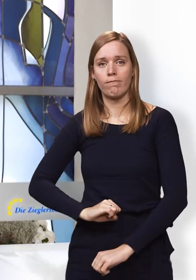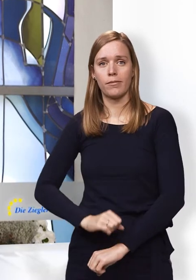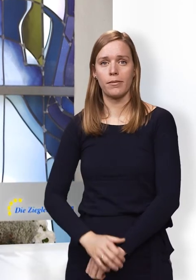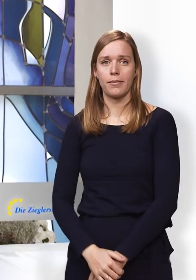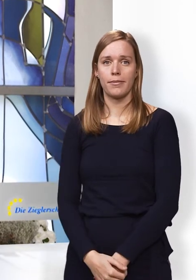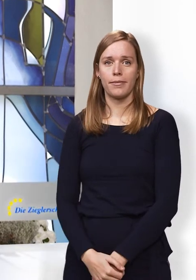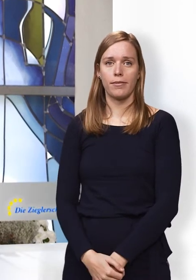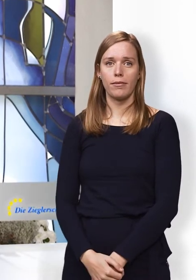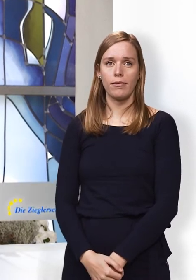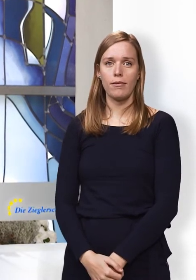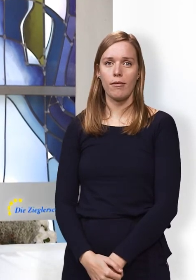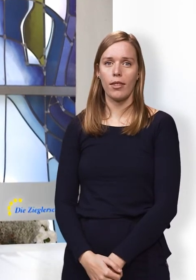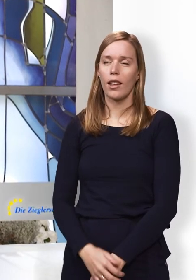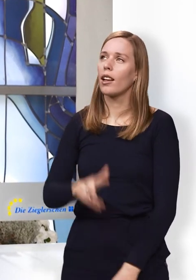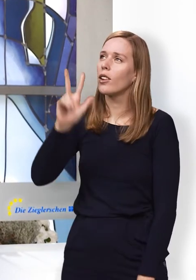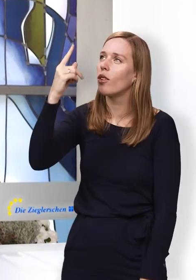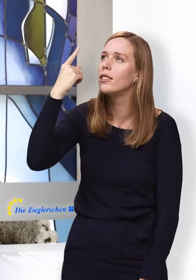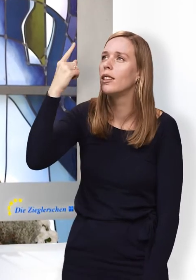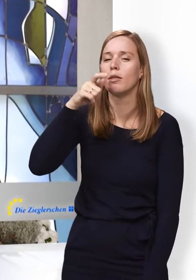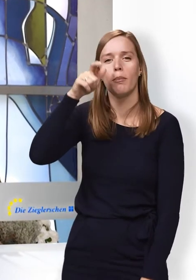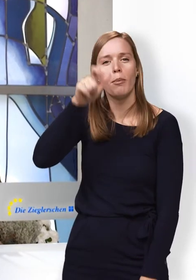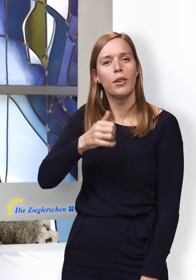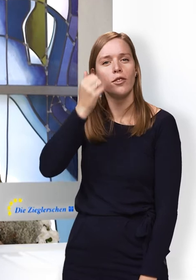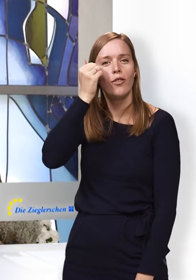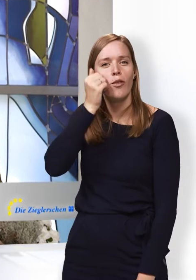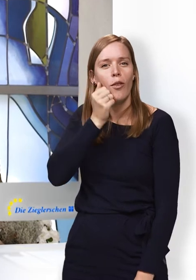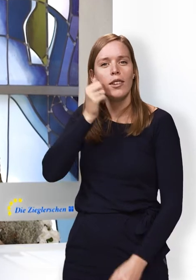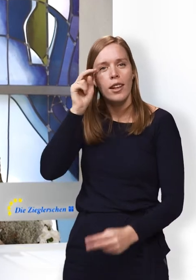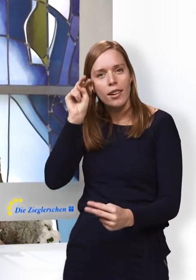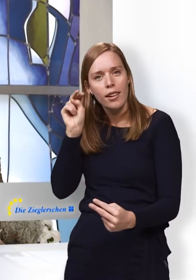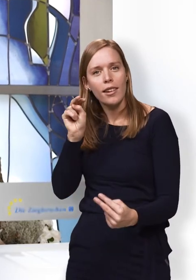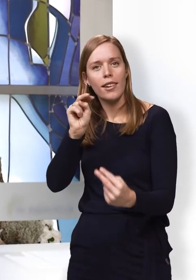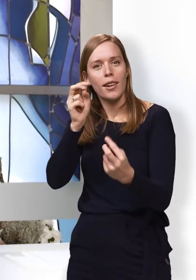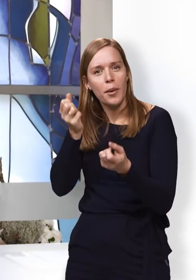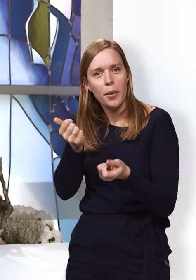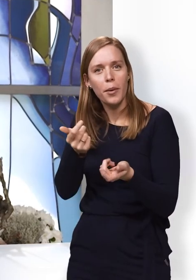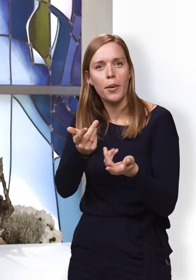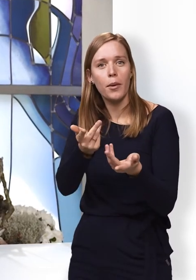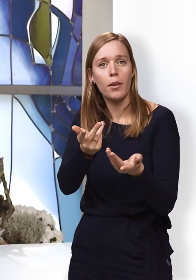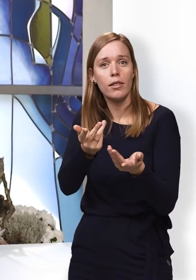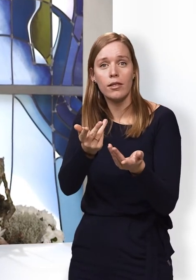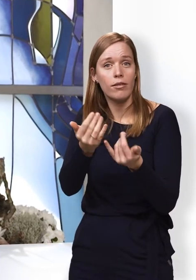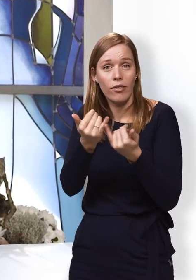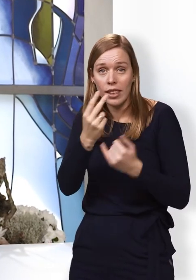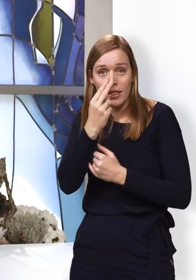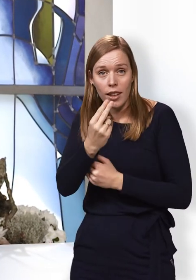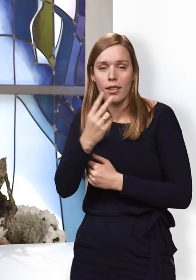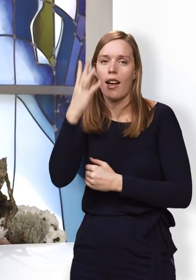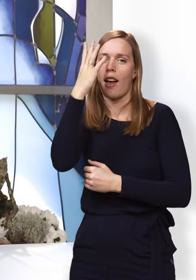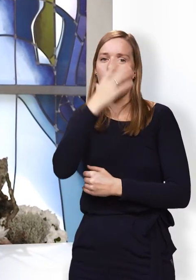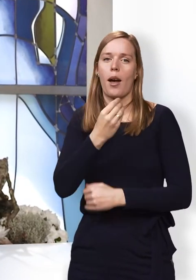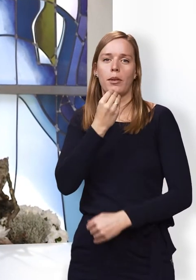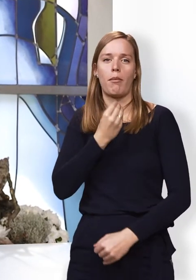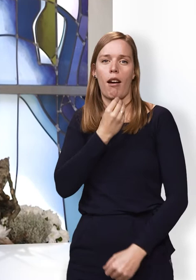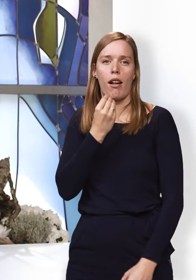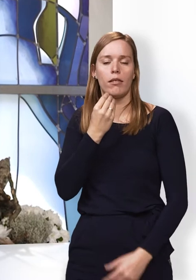Und dass Gott seine ganze Menschenfreundlichkeit ihnen zuwendet, das wird deutlich im Abendmahl. Und deshalb lade ich Sie